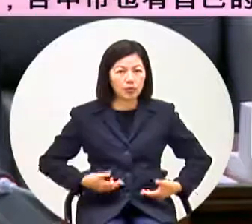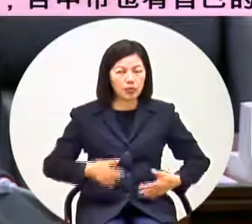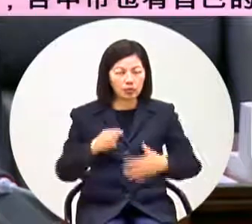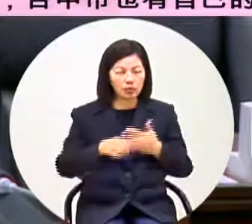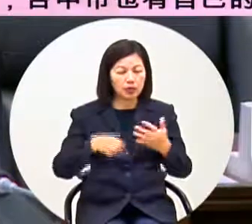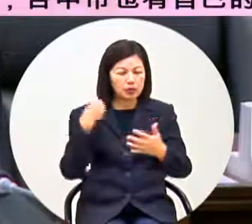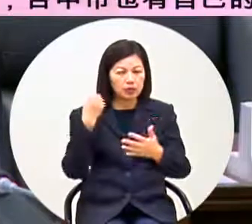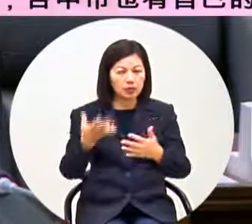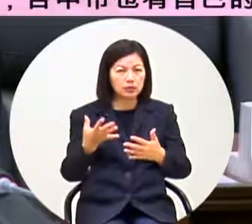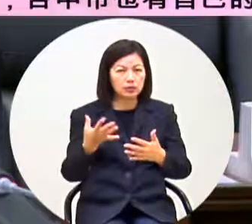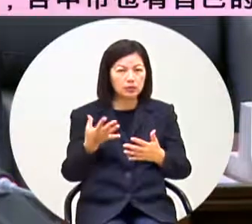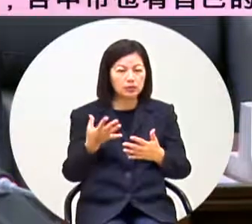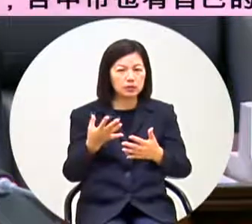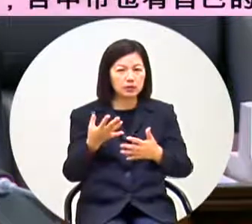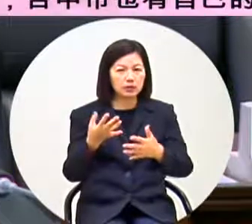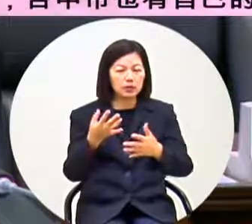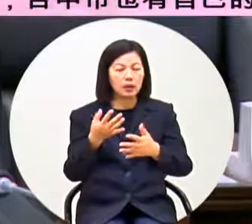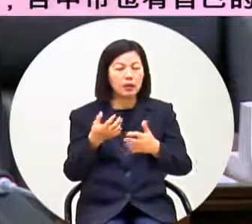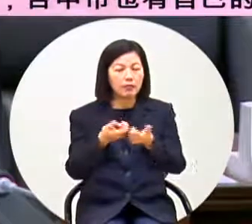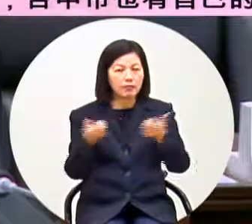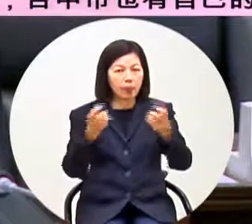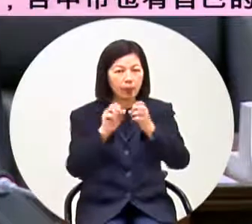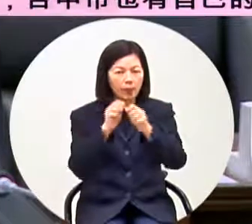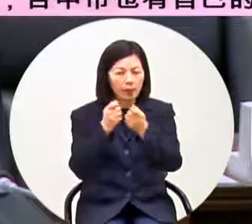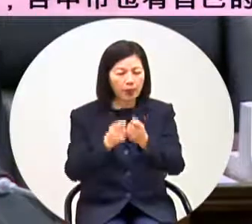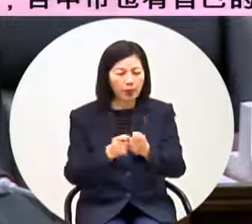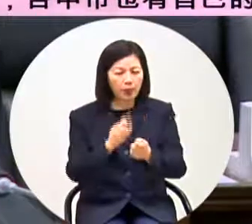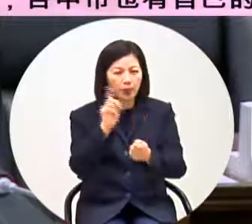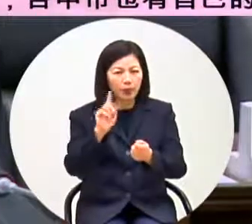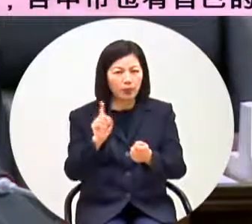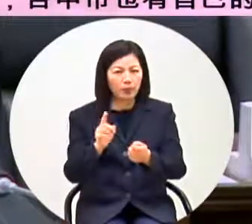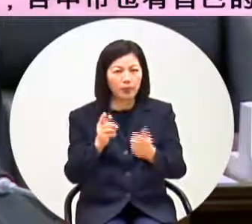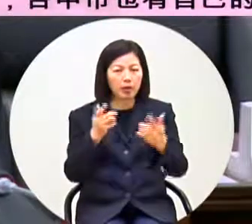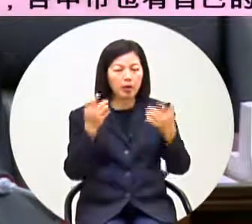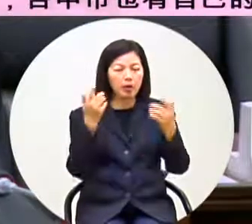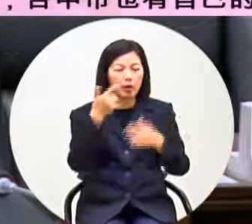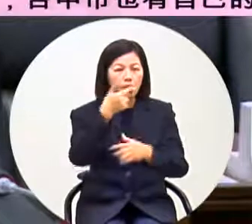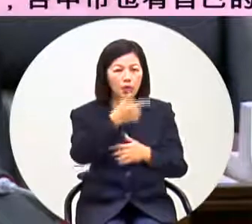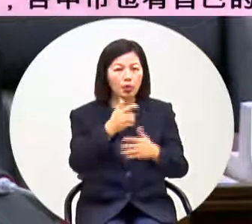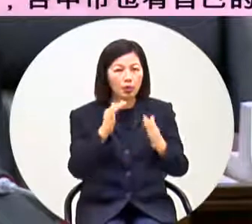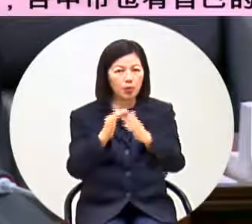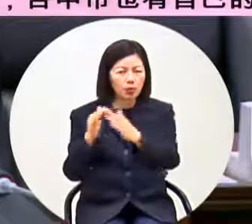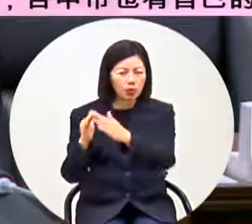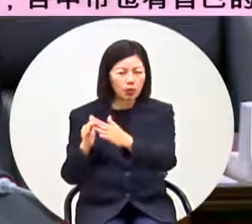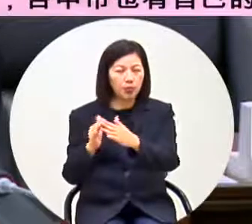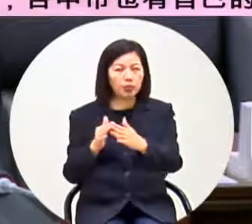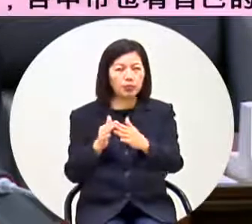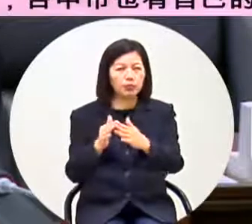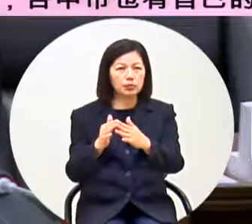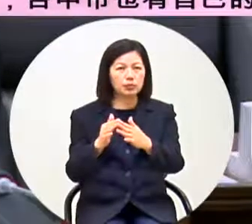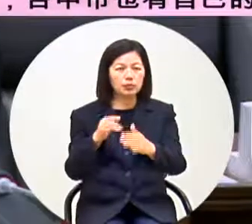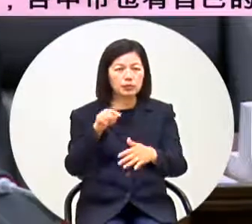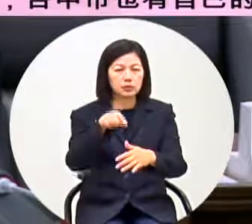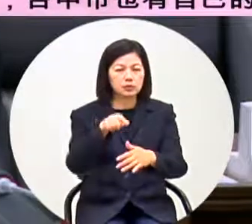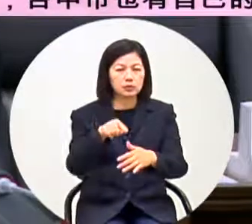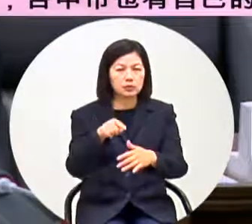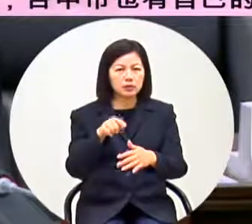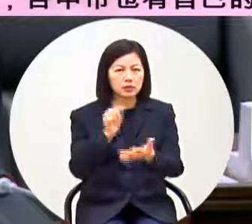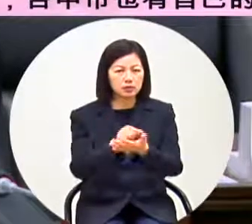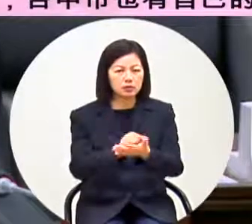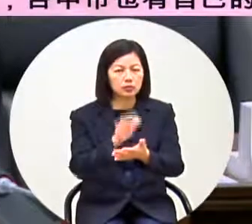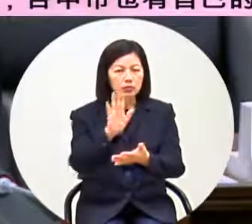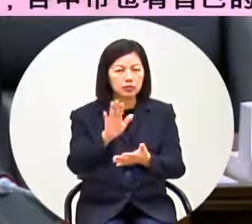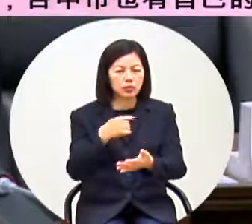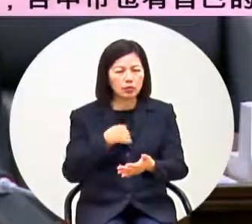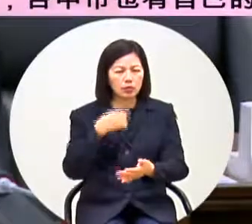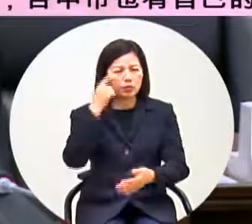薪资以台北哦，这边有做一个分析的哦，但是本席觉得是官方的说法哦，